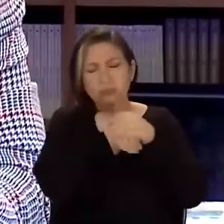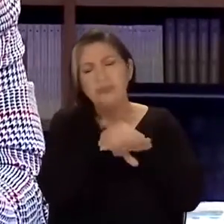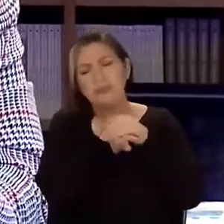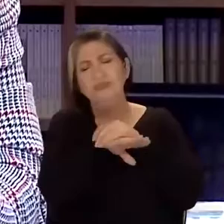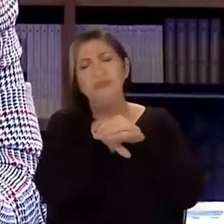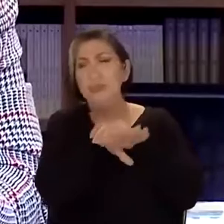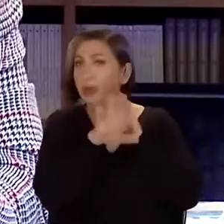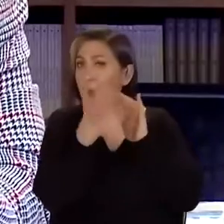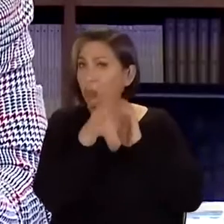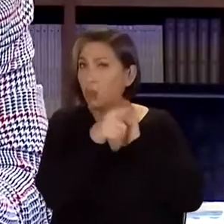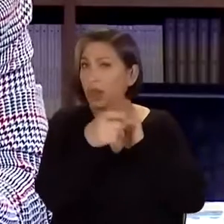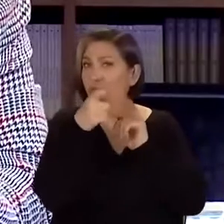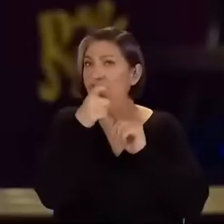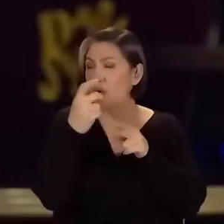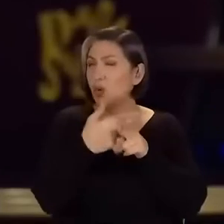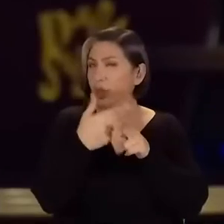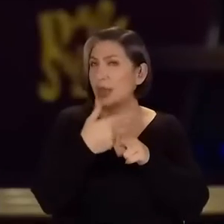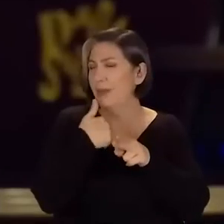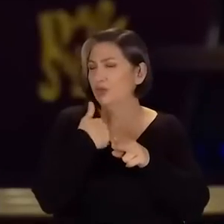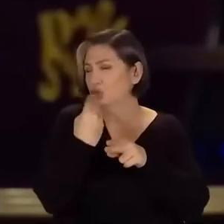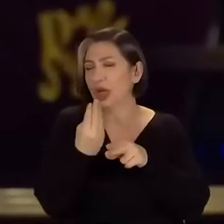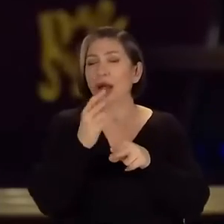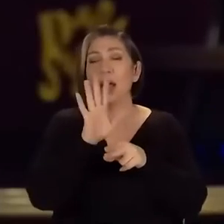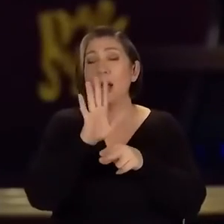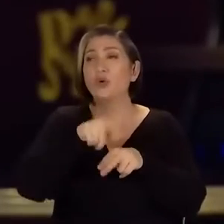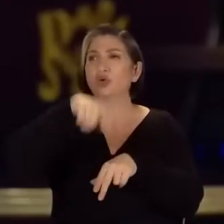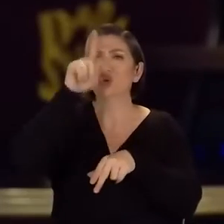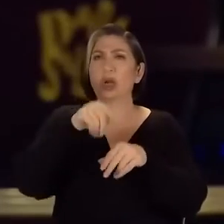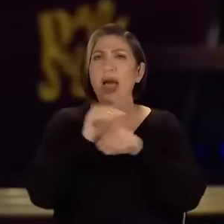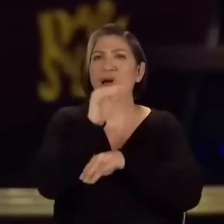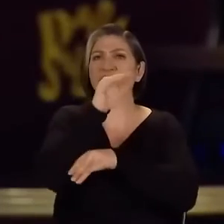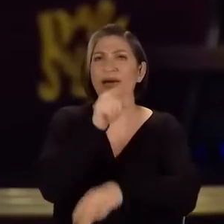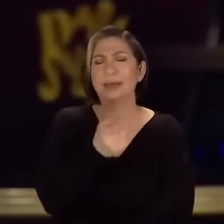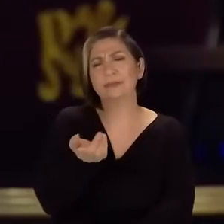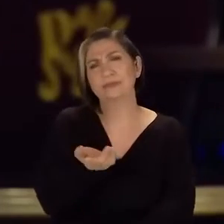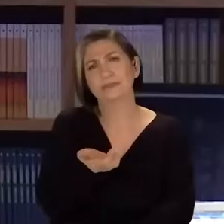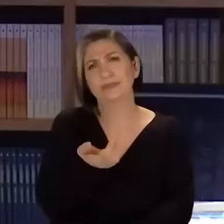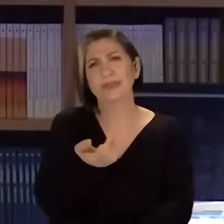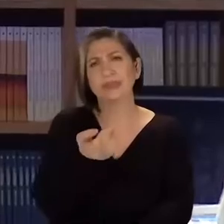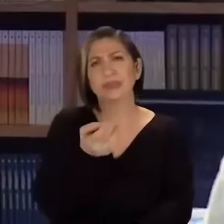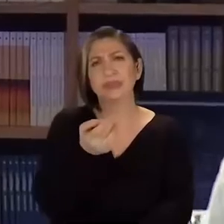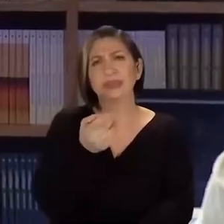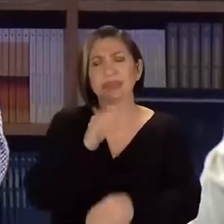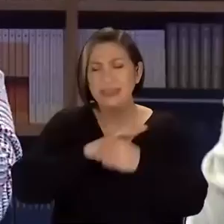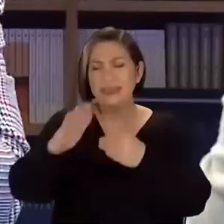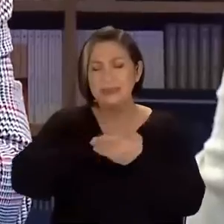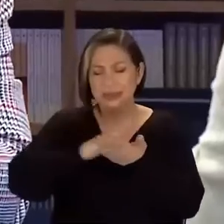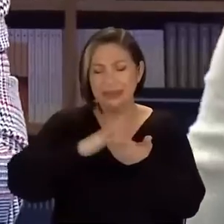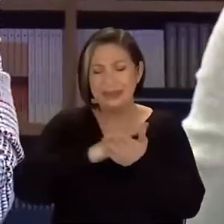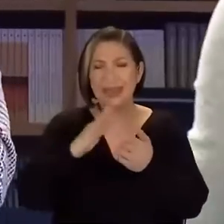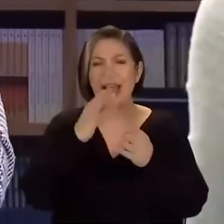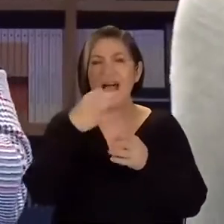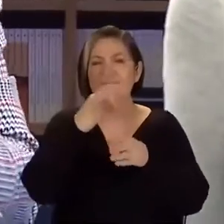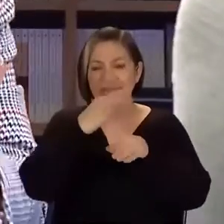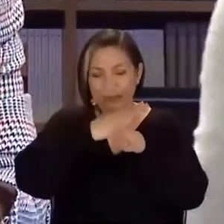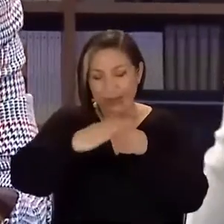insan herhalde bunu, kahve örneği güzel bir örnek bahsettiğiniz. Yani günlük hayatta bunu tıraşlaya tıraşlaya bir külçeden ya